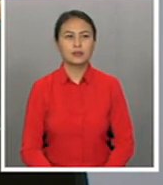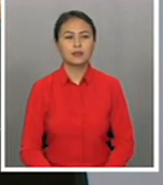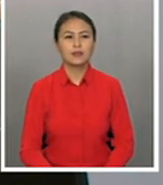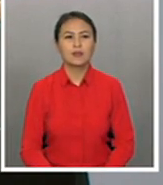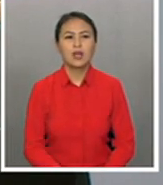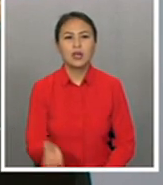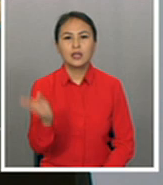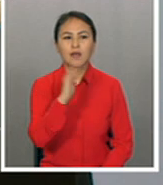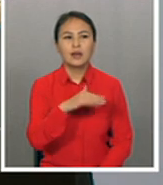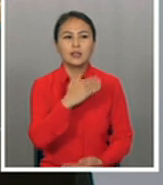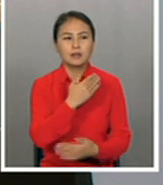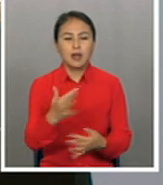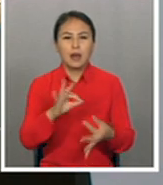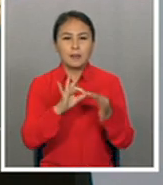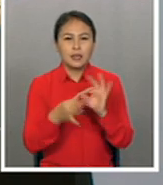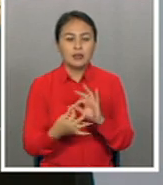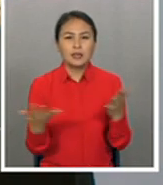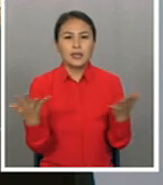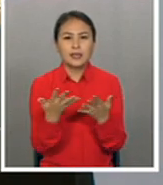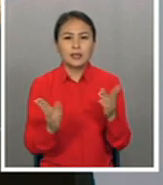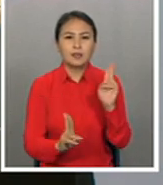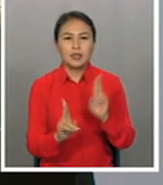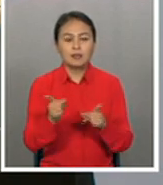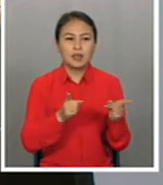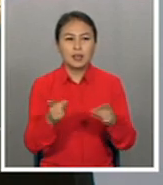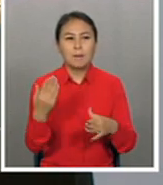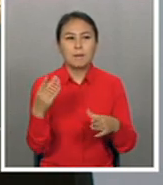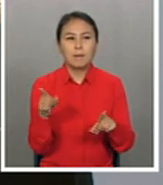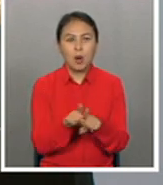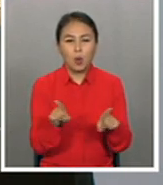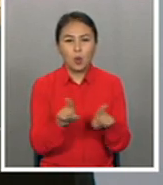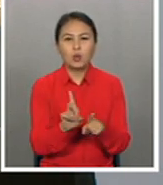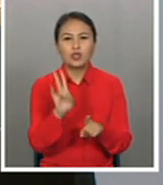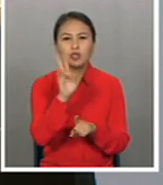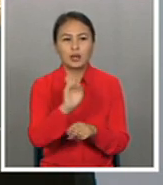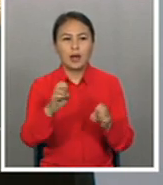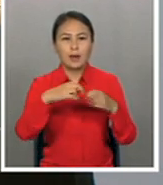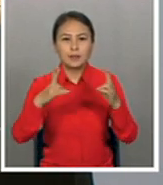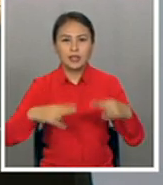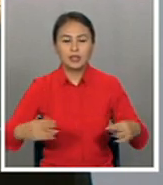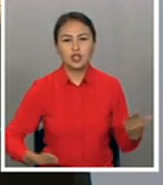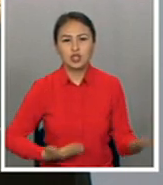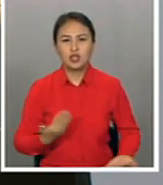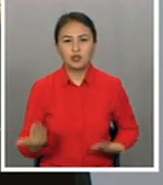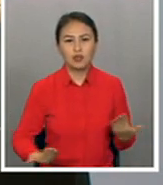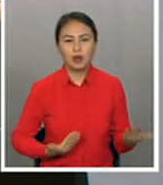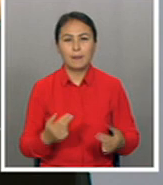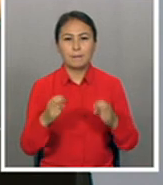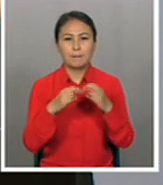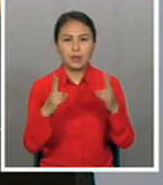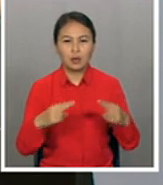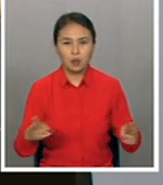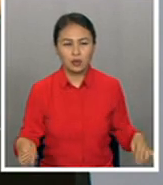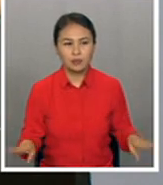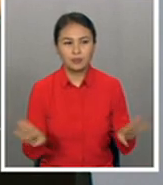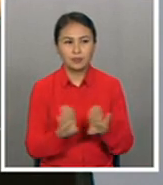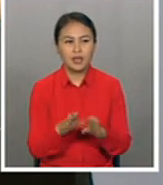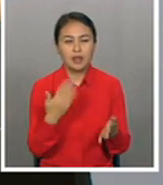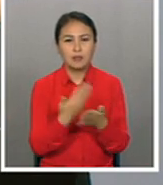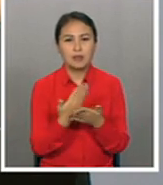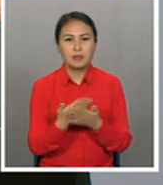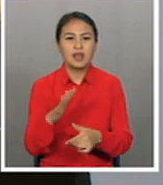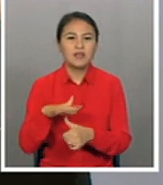Давайте с вами определим, какие предметы похожи на объекты живой природы. Например,